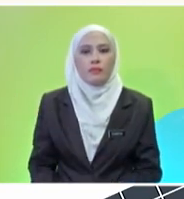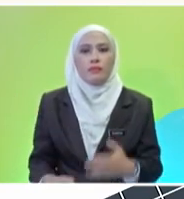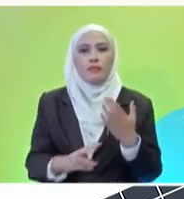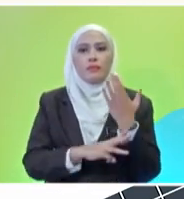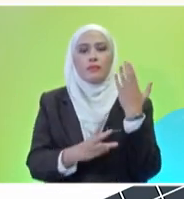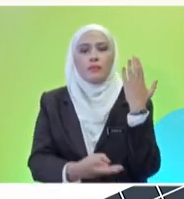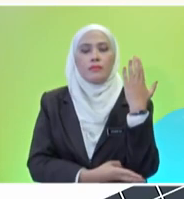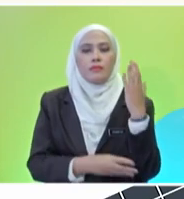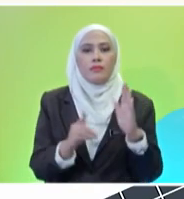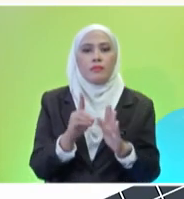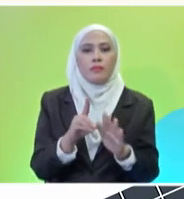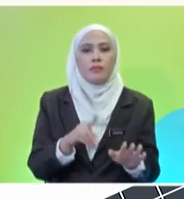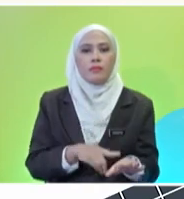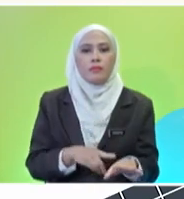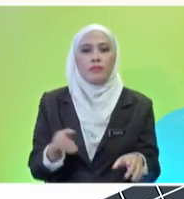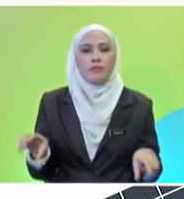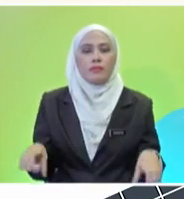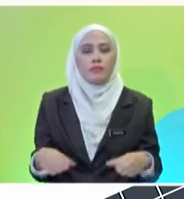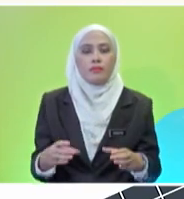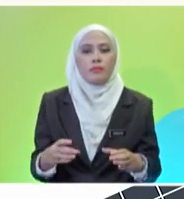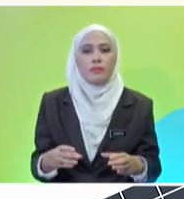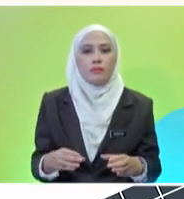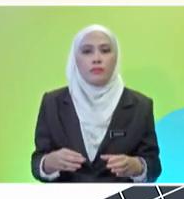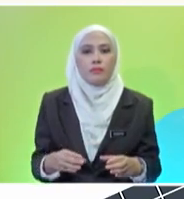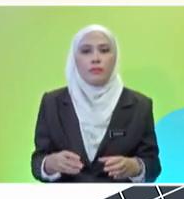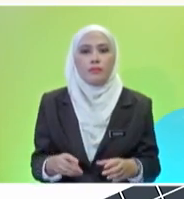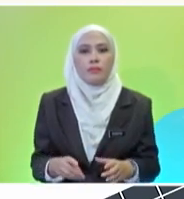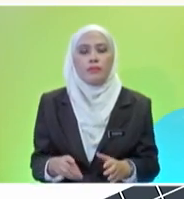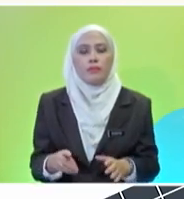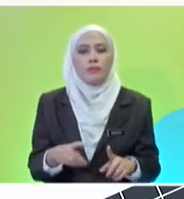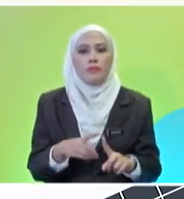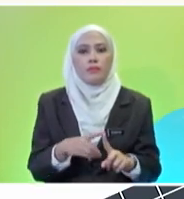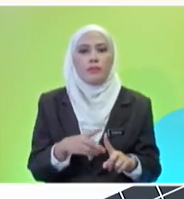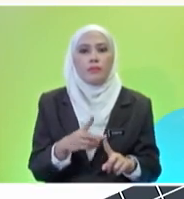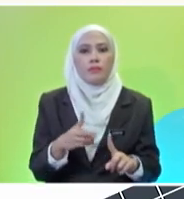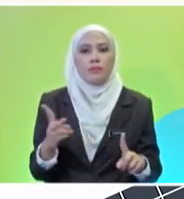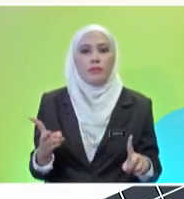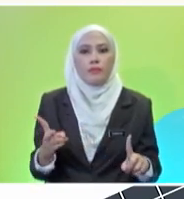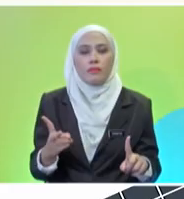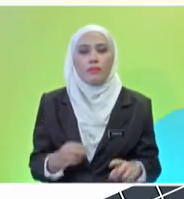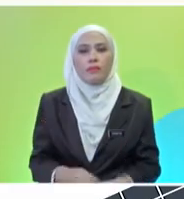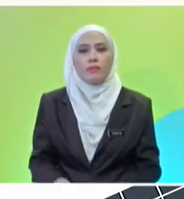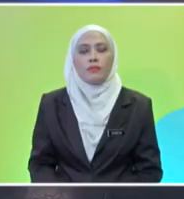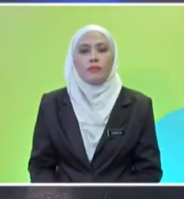dibuat daripada bulu rotan dan saling Kawang semakin pantas